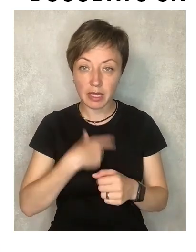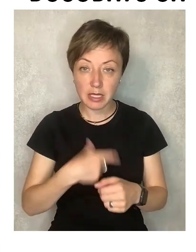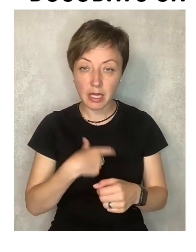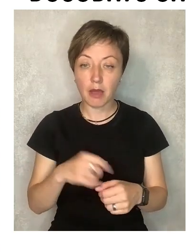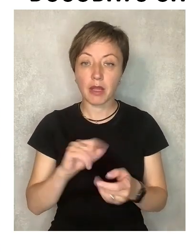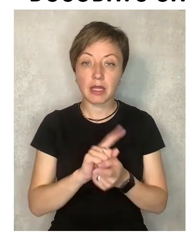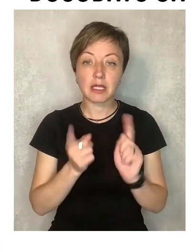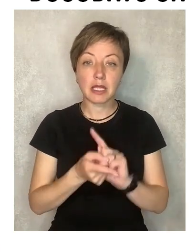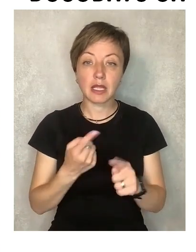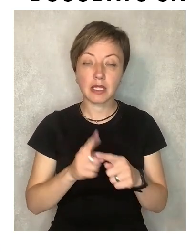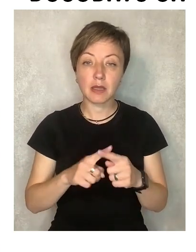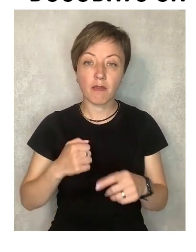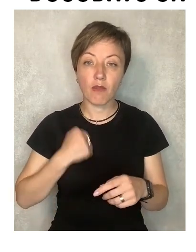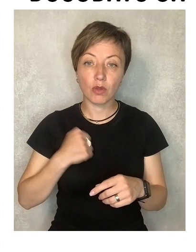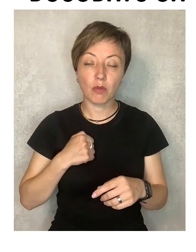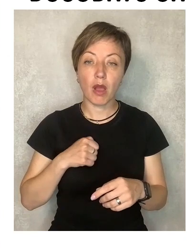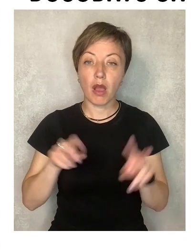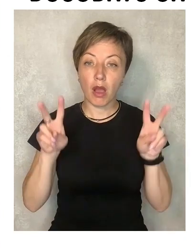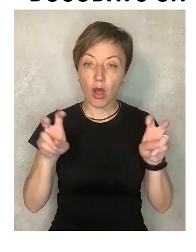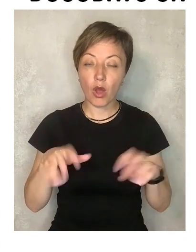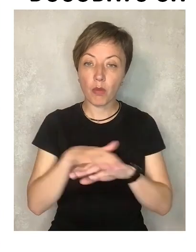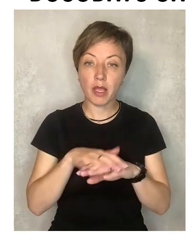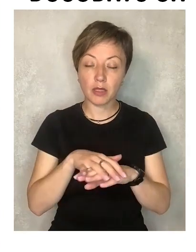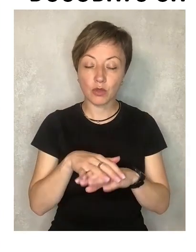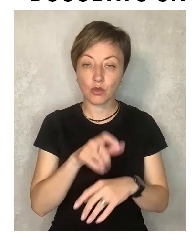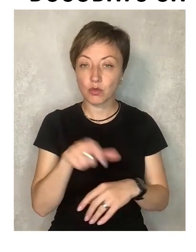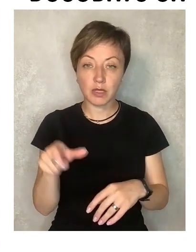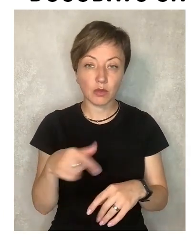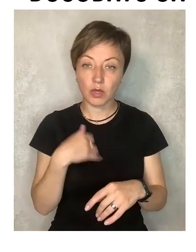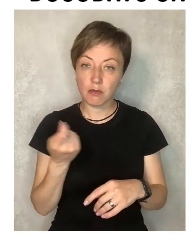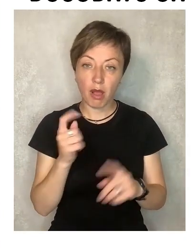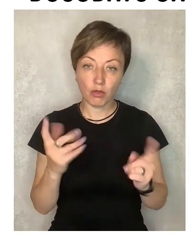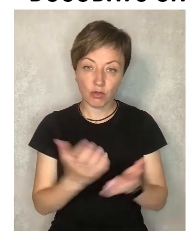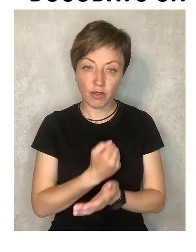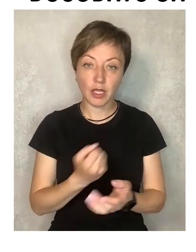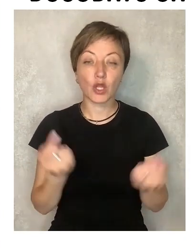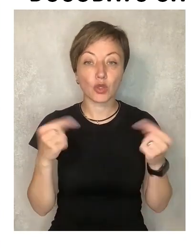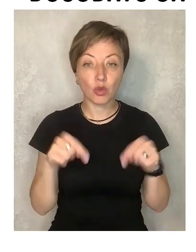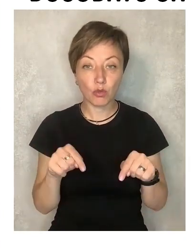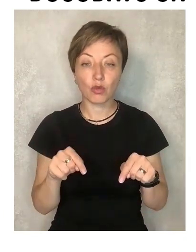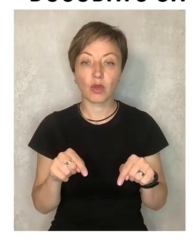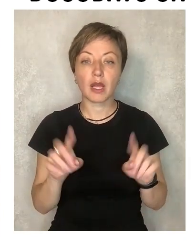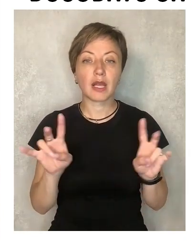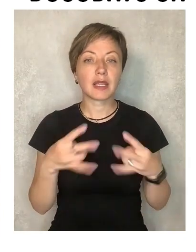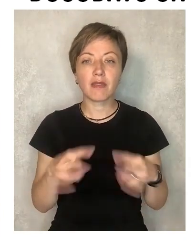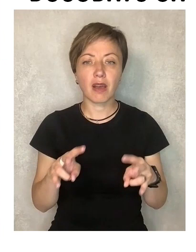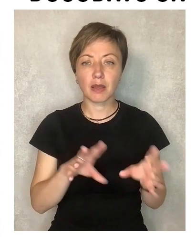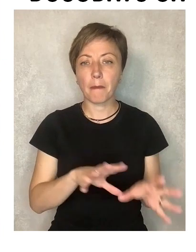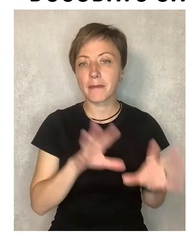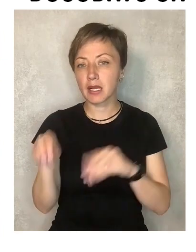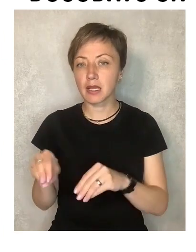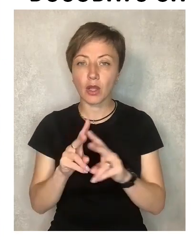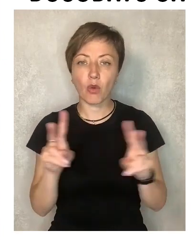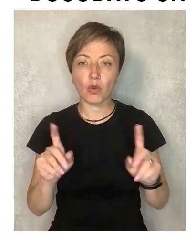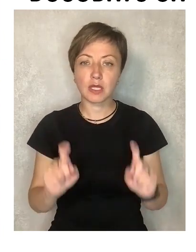оцим воїном громадянського суспільства, вибачте, у нас ну, мало що вийде. Тому ну, не варто перекладати це на когось, хто сидить